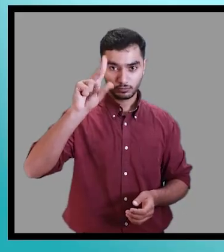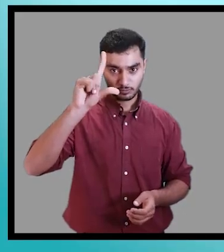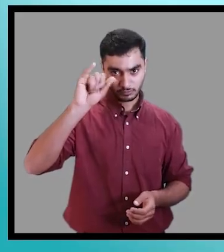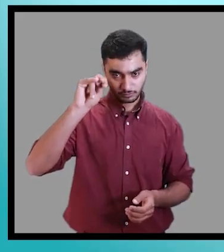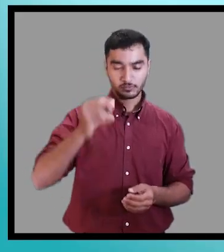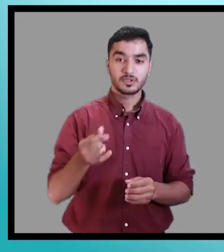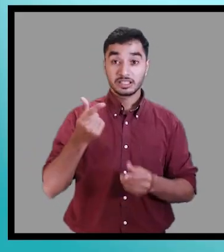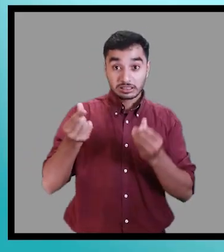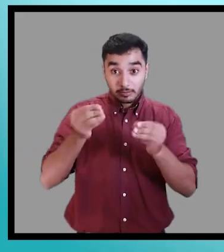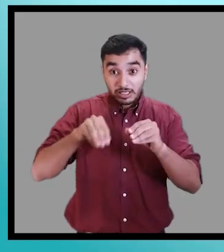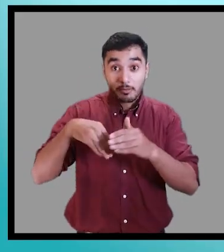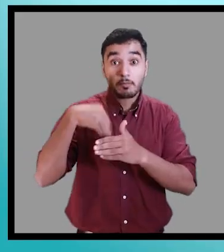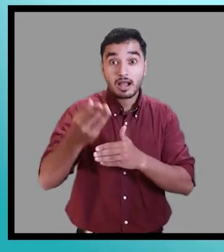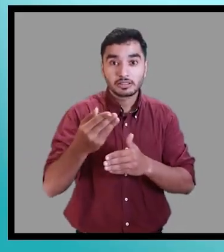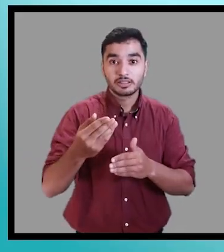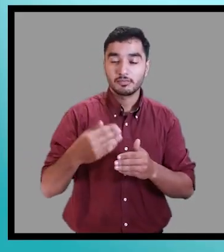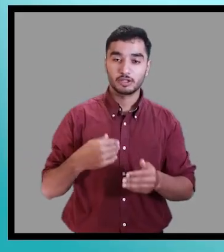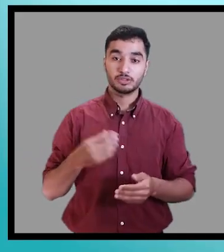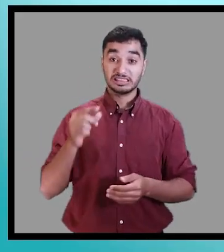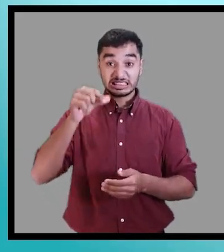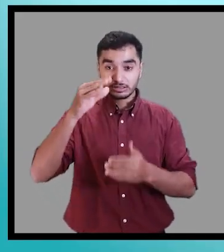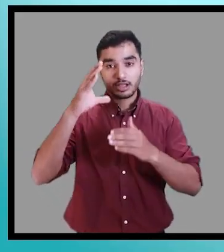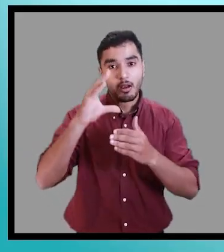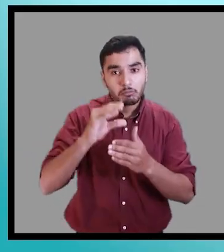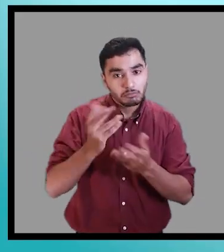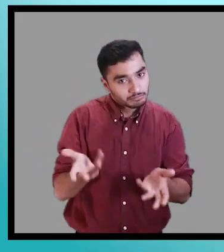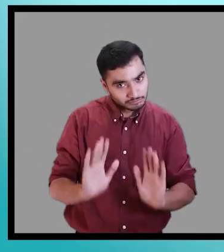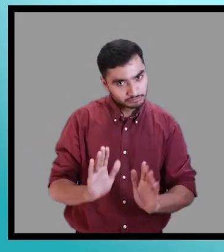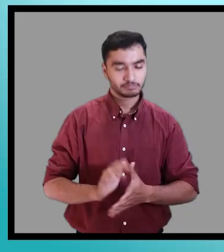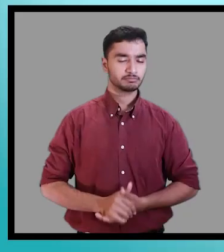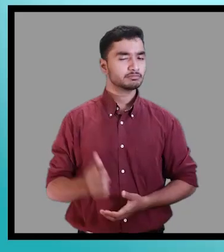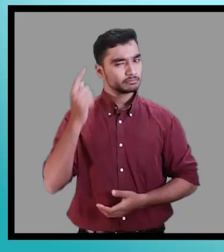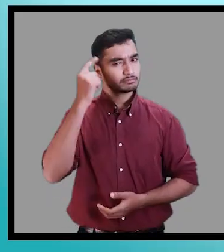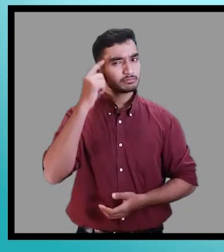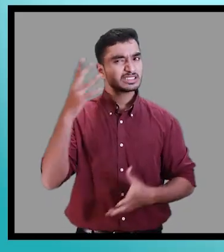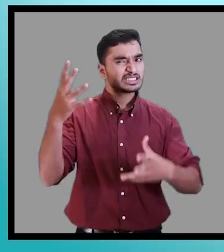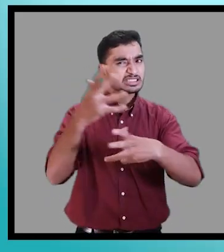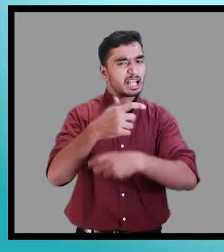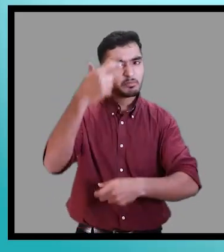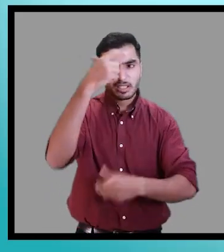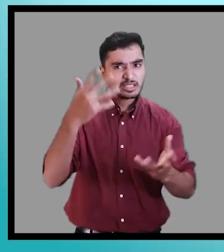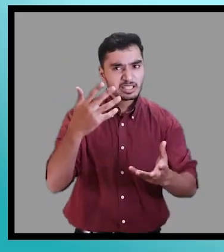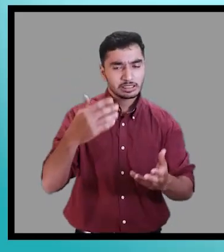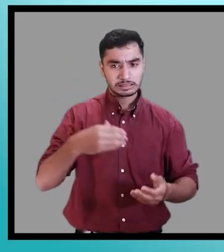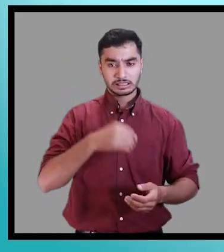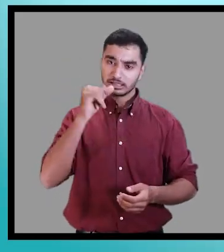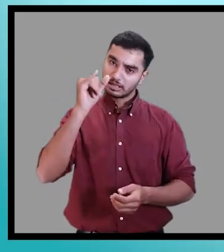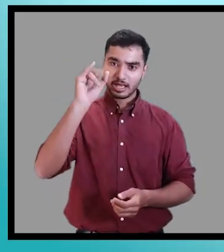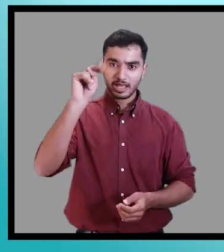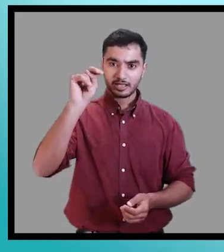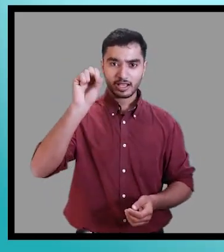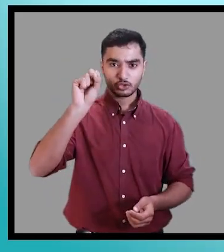जब इंसुलिन रिलीज होगी तो ग्लूकोज कम होगी। यानी अगर सोचा जाए तो सारा मसला इंसुलिन का